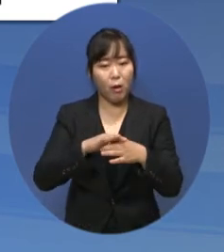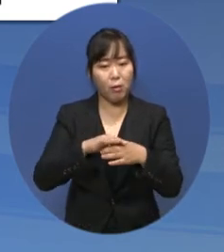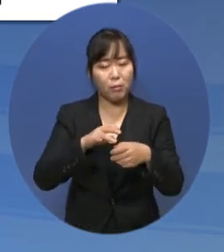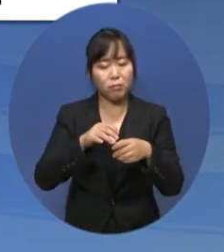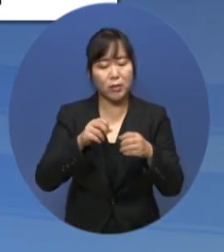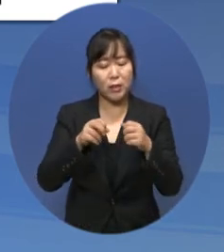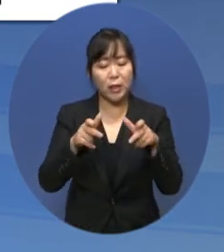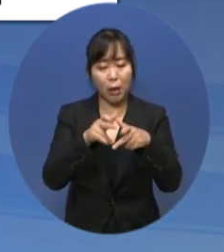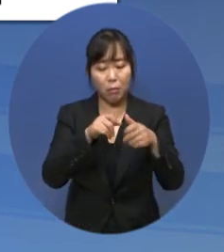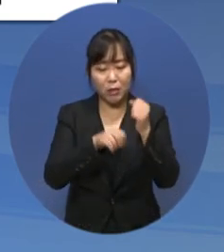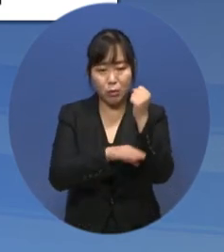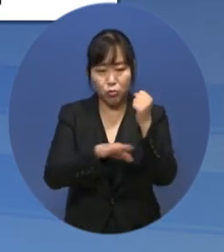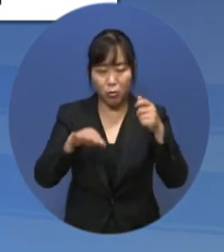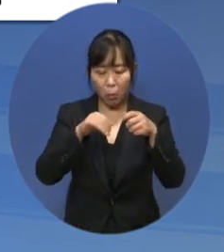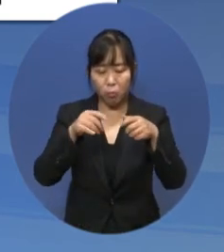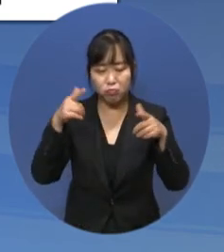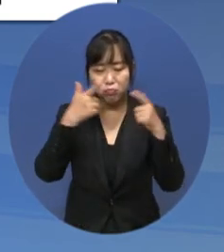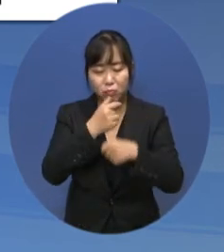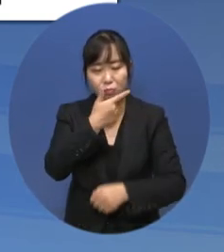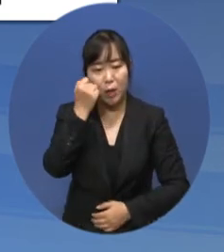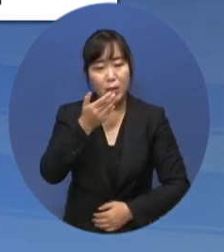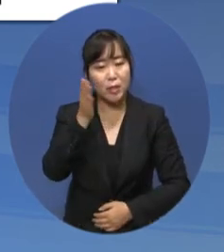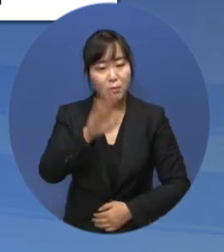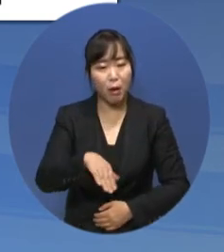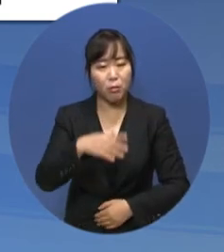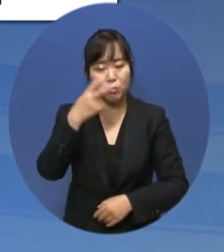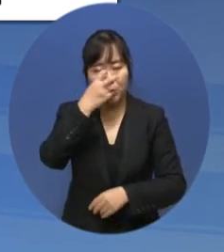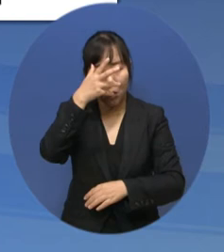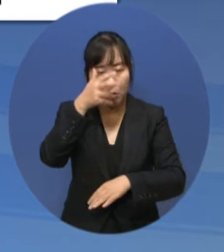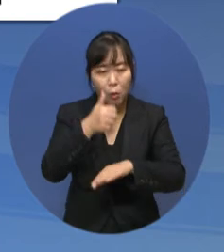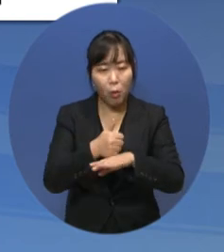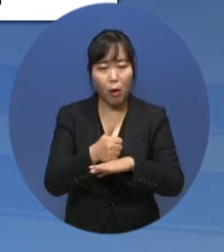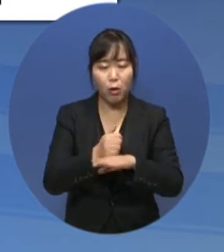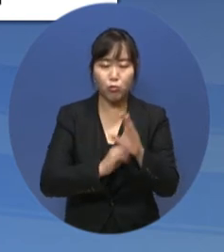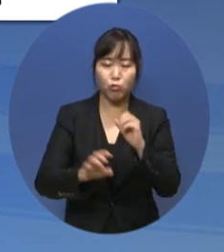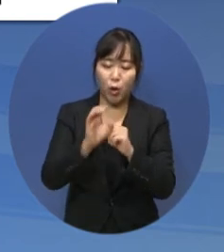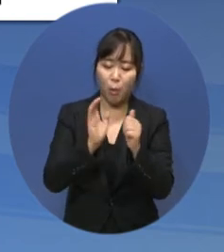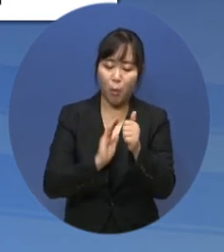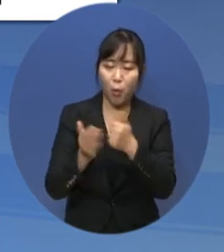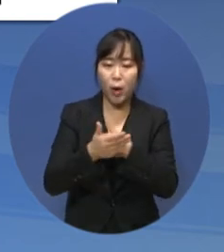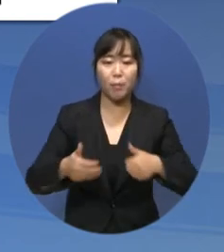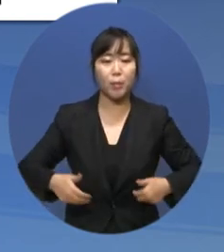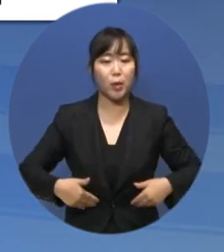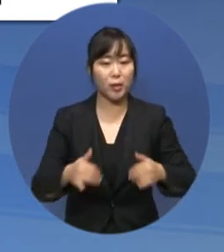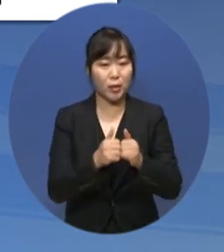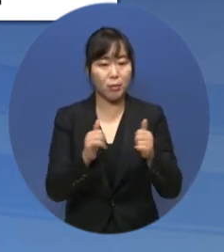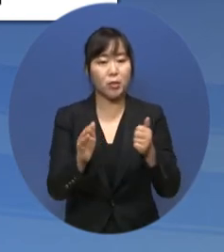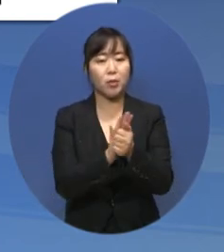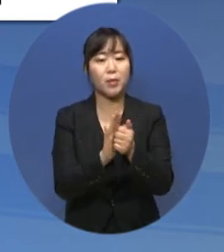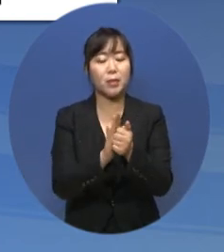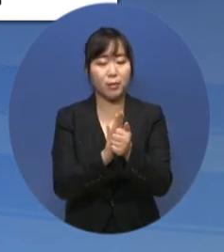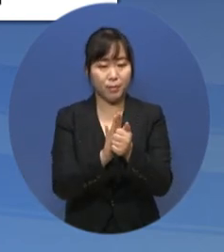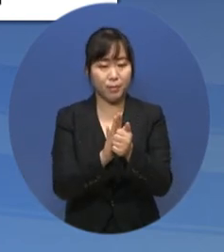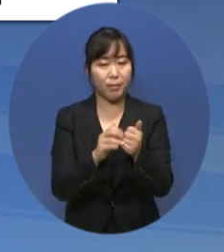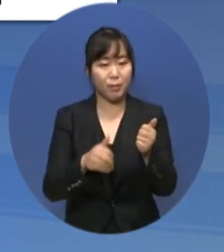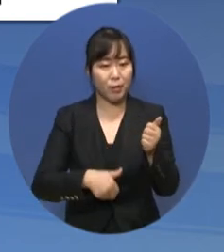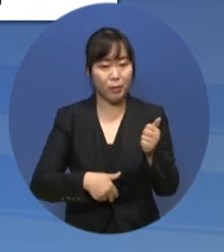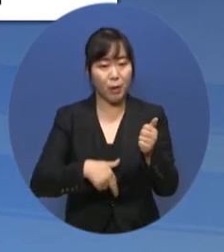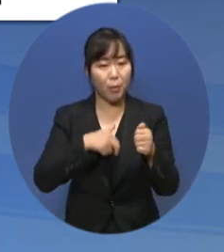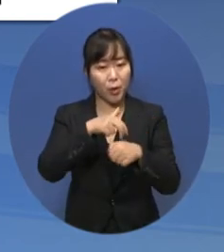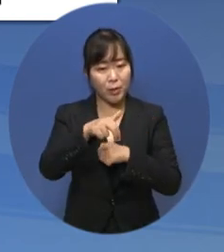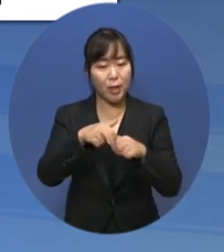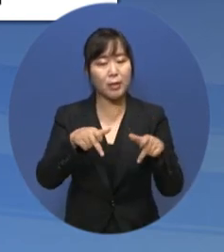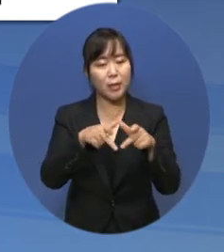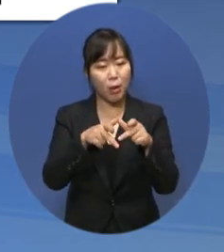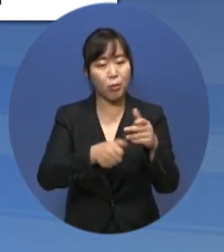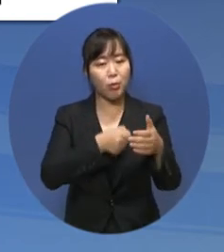미달하지만 이동지원 서비스 종합조사 결과 추가적인 보호가 필요한 대상자를 서비스 제공이 필요한 보행상